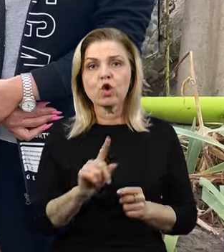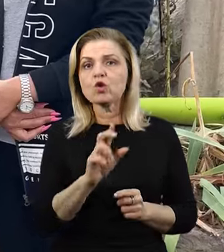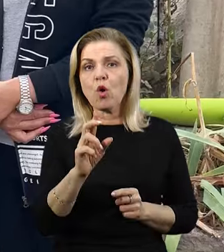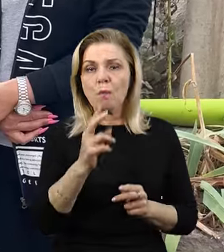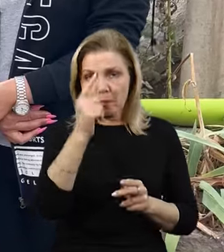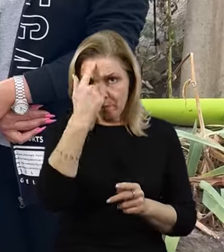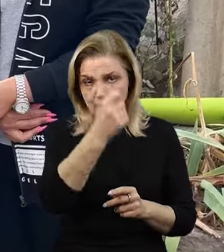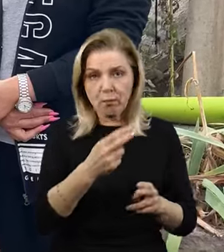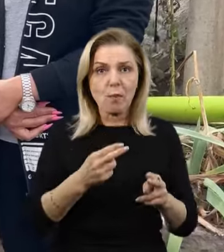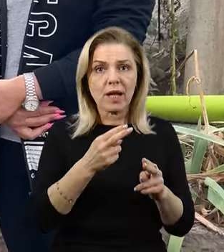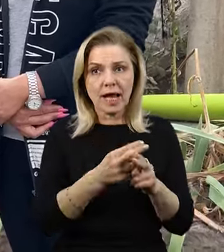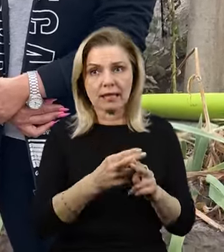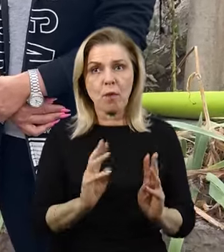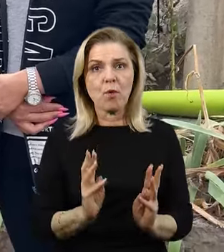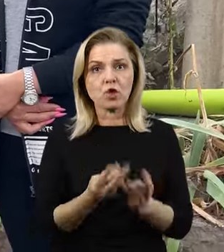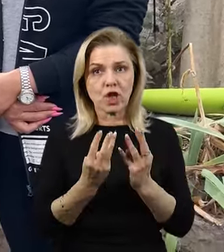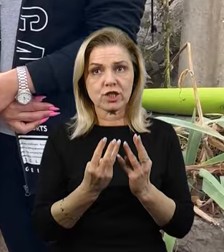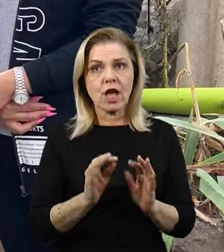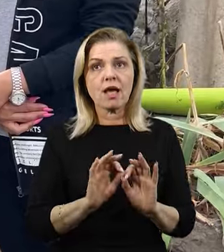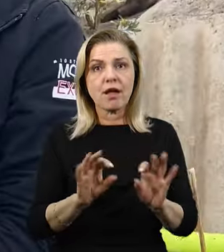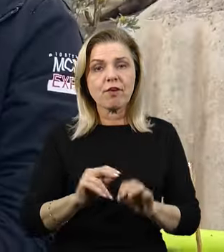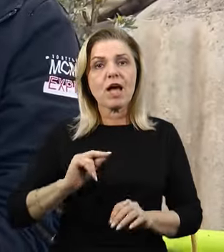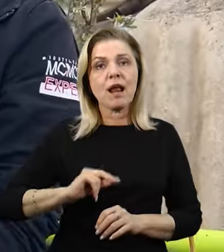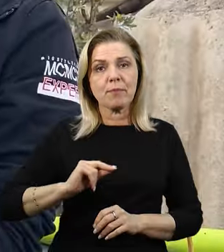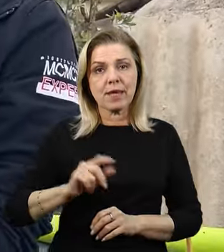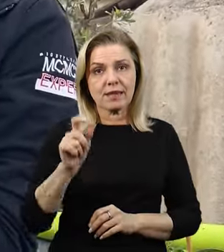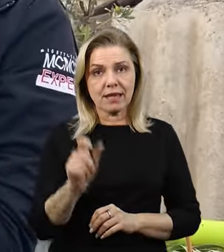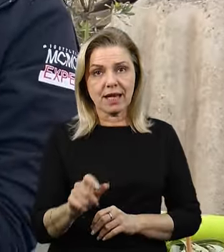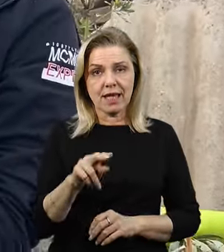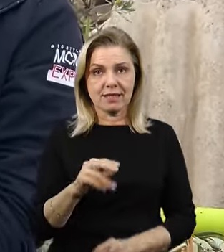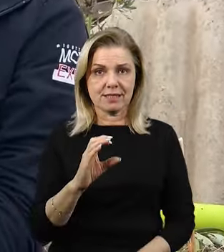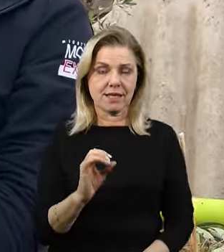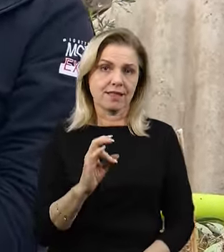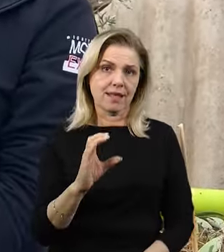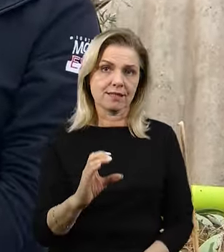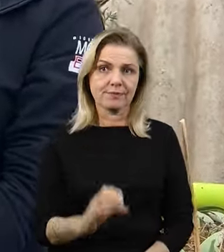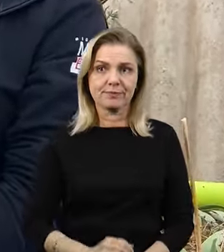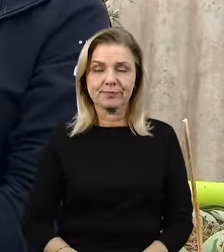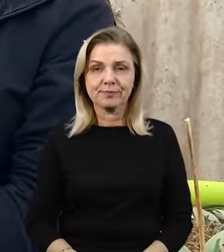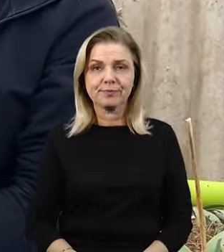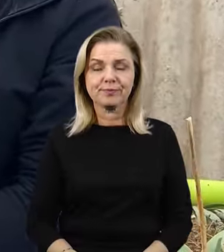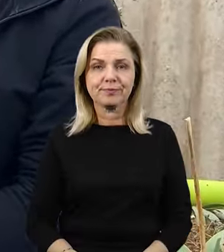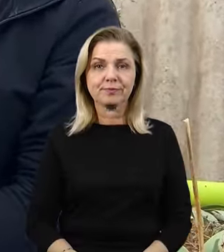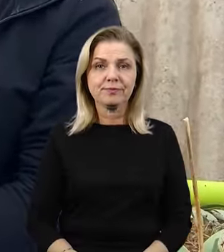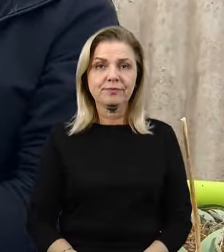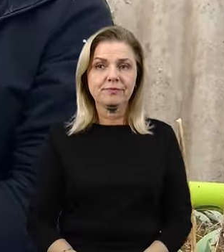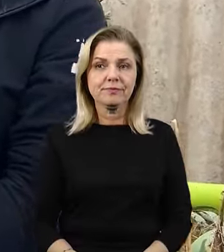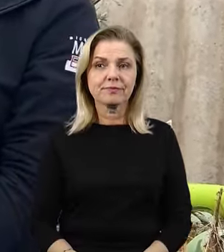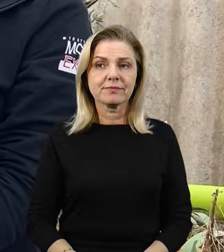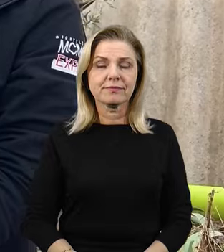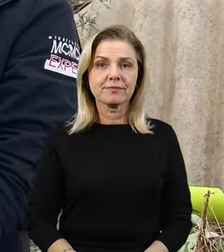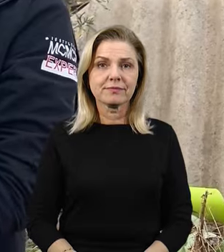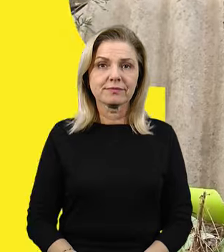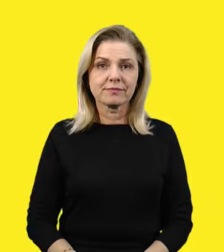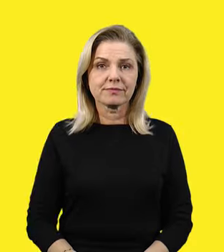секторі, розповіла Вікторія Зідрашко, співробітниця ДСНС. Єлизавета Кротик, Суспільне новини, Миколаївщина.